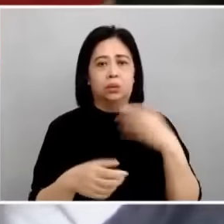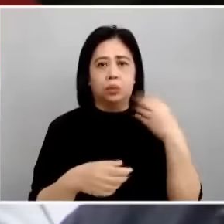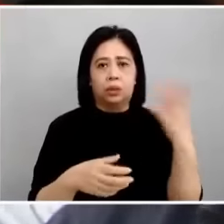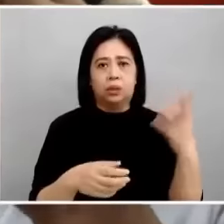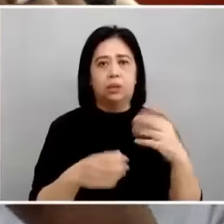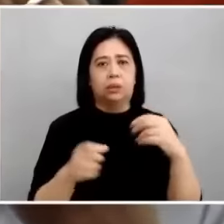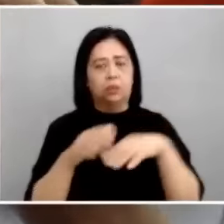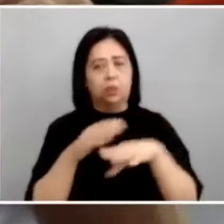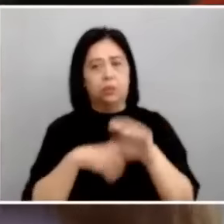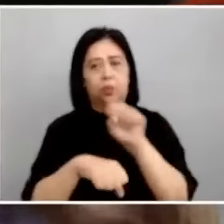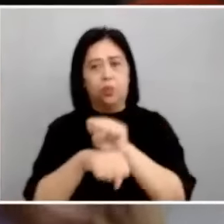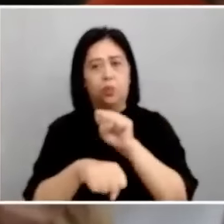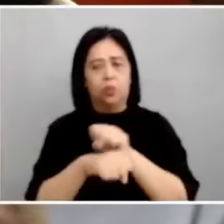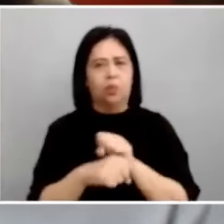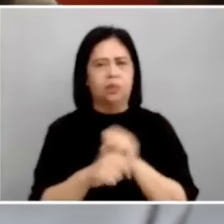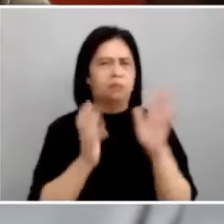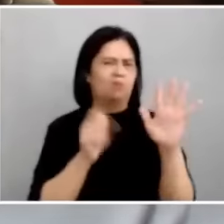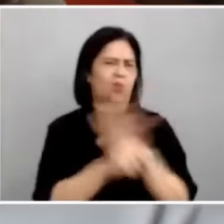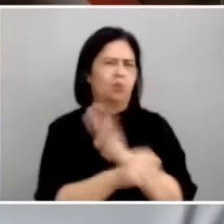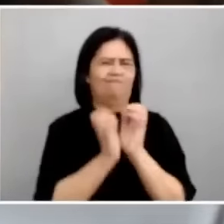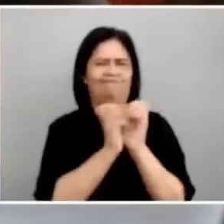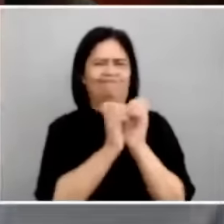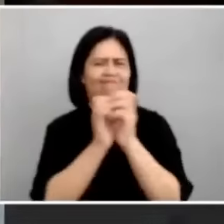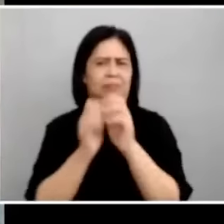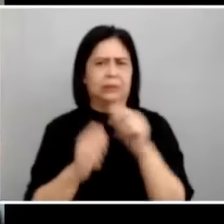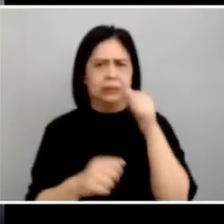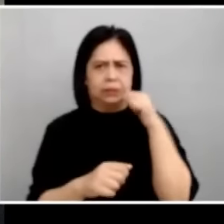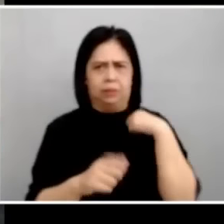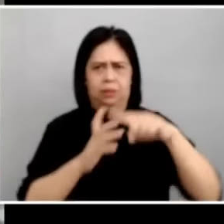sa trabaho. Dahil siksikan, napakahirap. Agabi pa kami dito, sir.